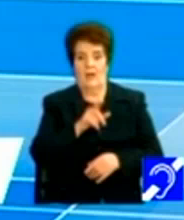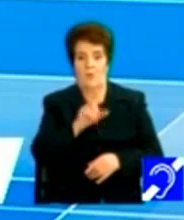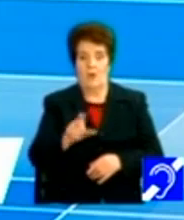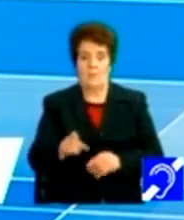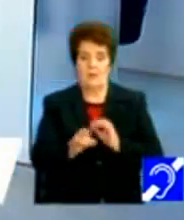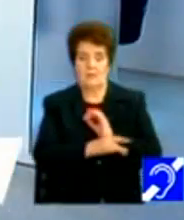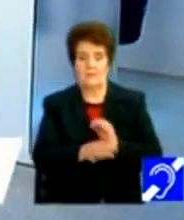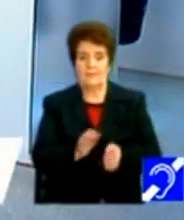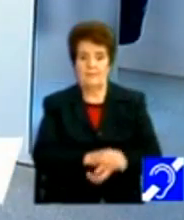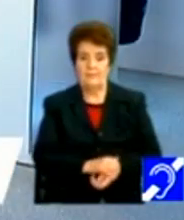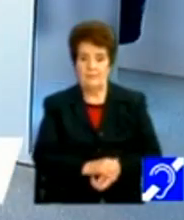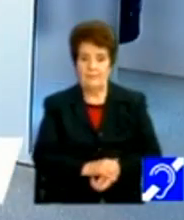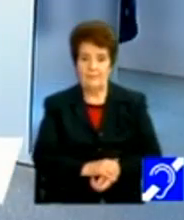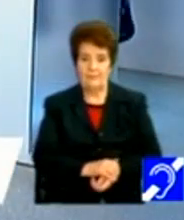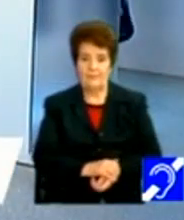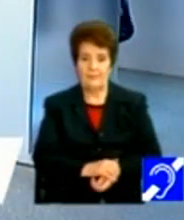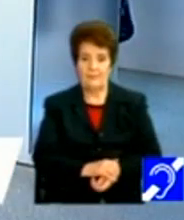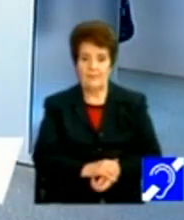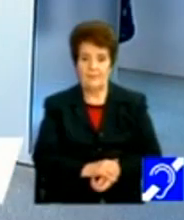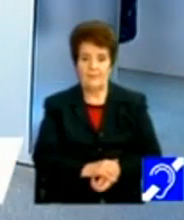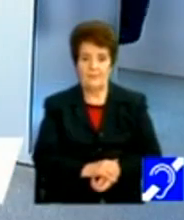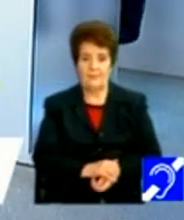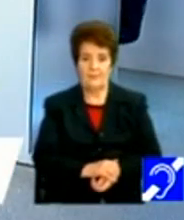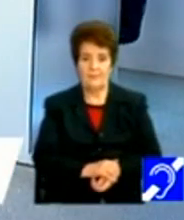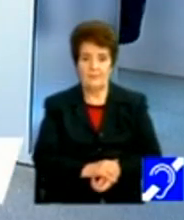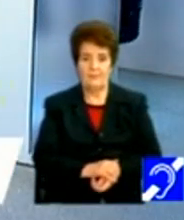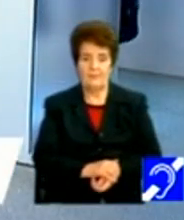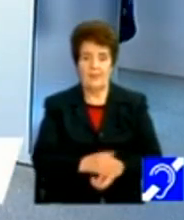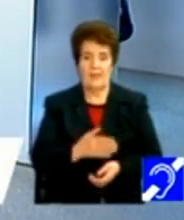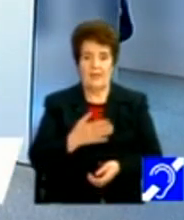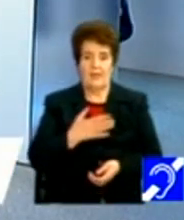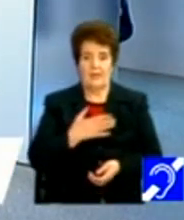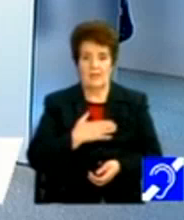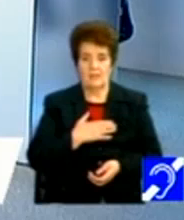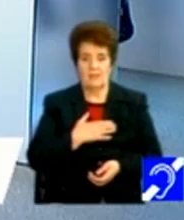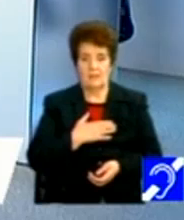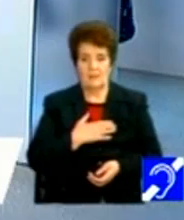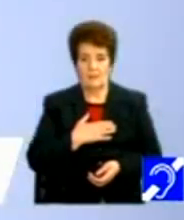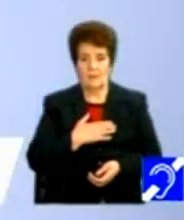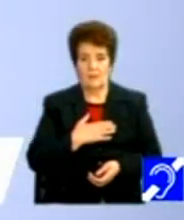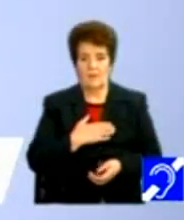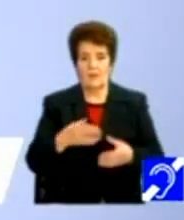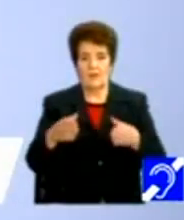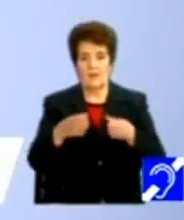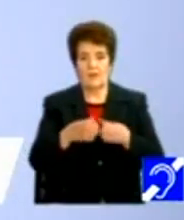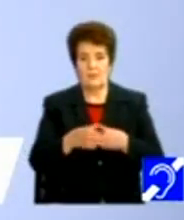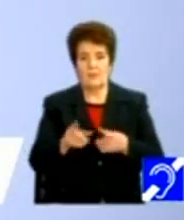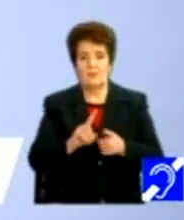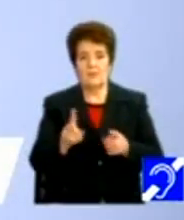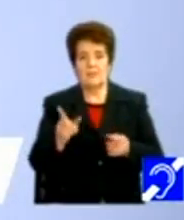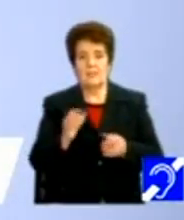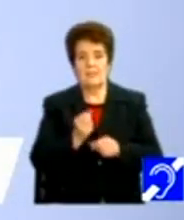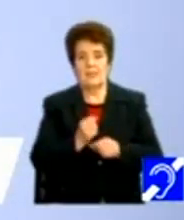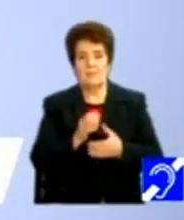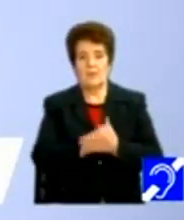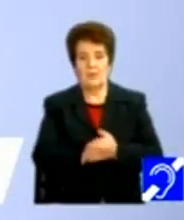Moldova. Domnul Țăcu, ce spuneți? Eu, adică noi din mai am desfășurat campania ce înseamnă unirea și am